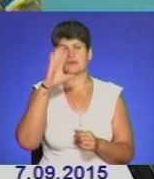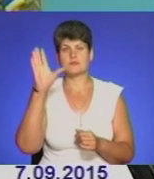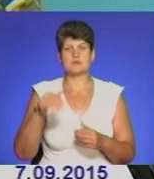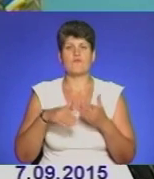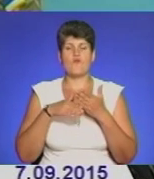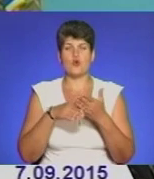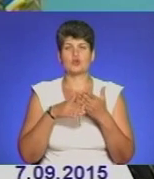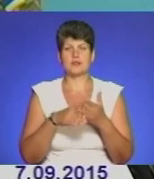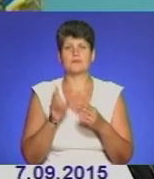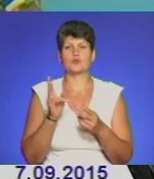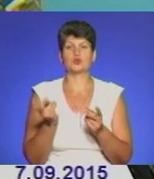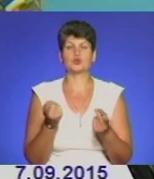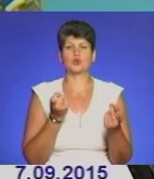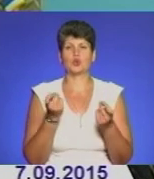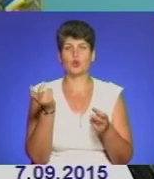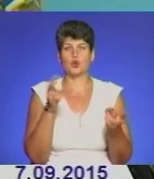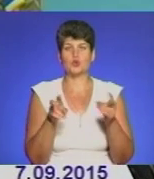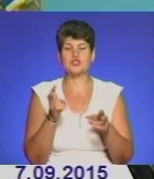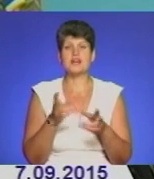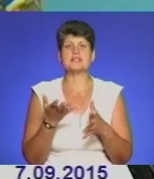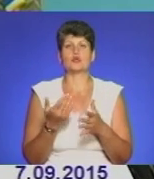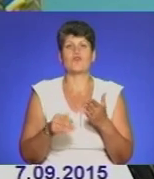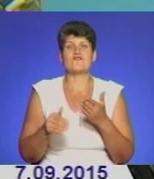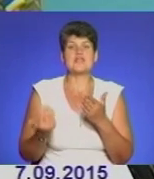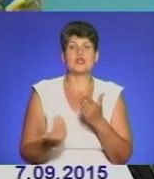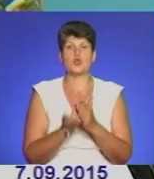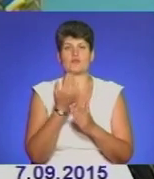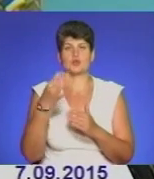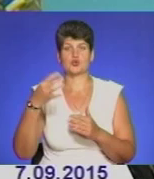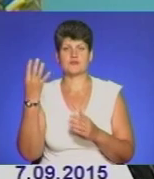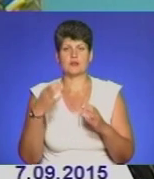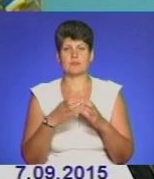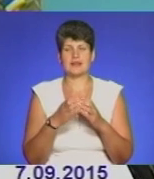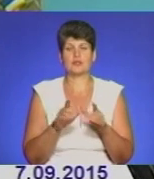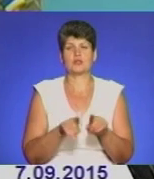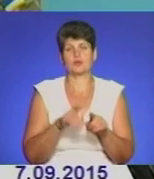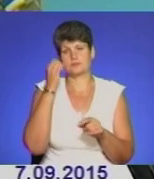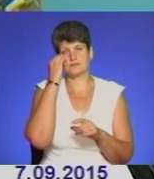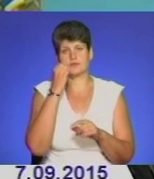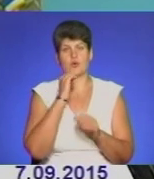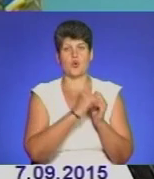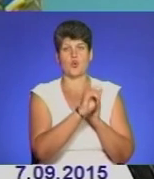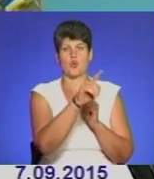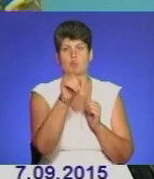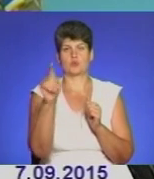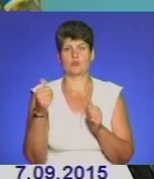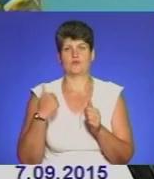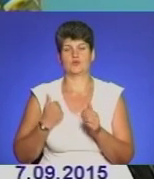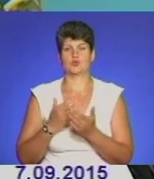котрі долучаються до відновлення 44-ї бригади. Так само, як віддати слова вдячності кожному